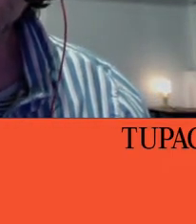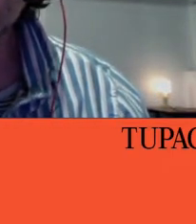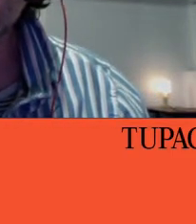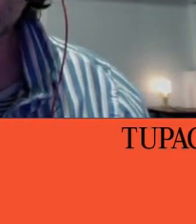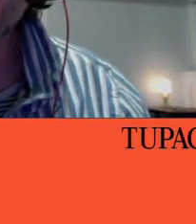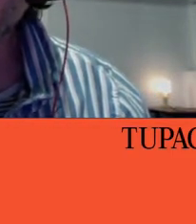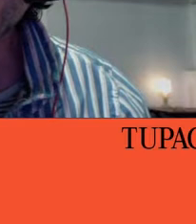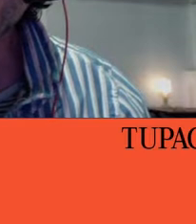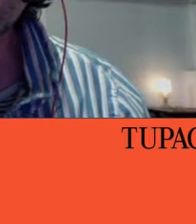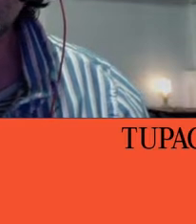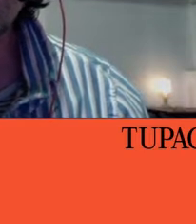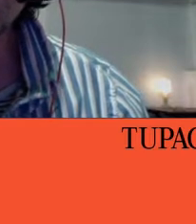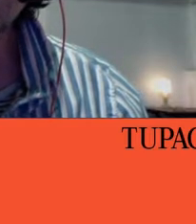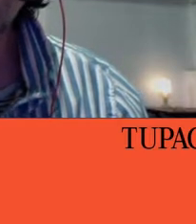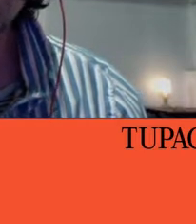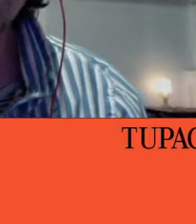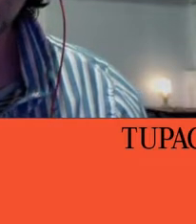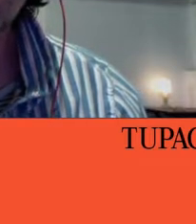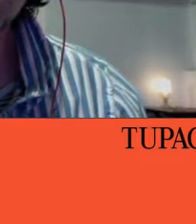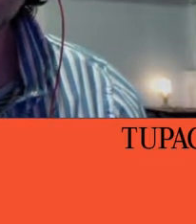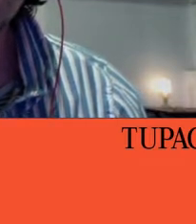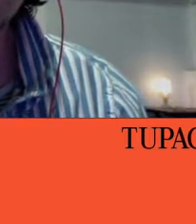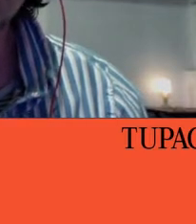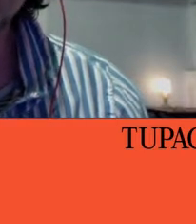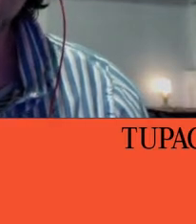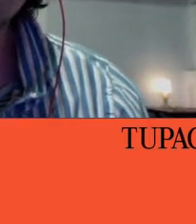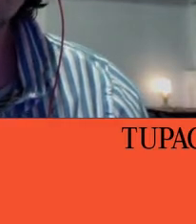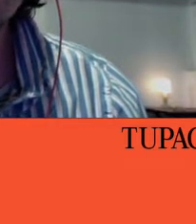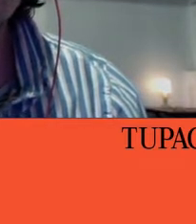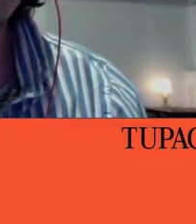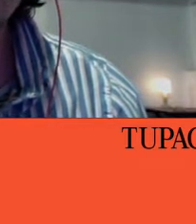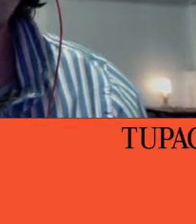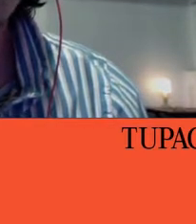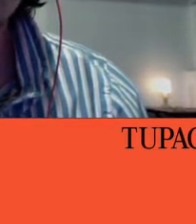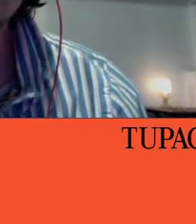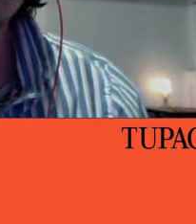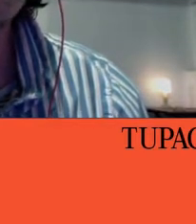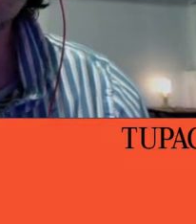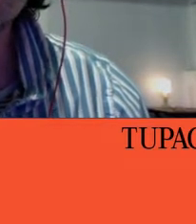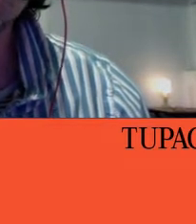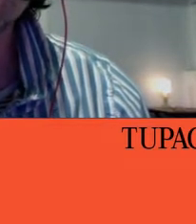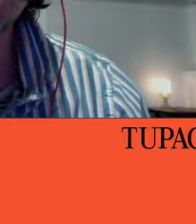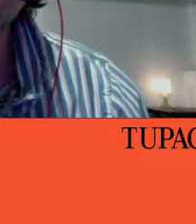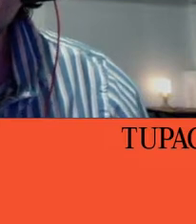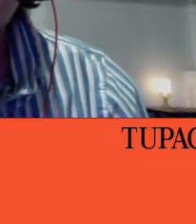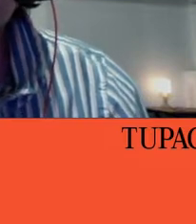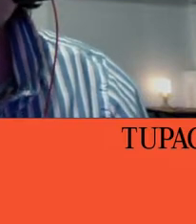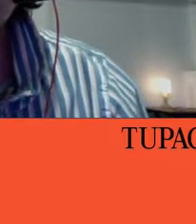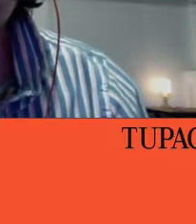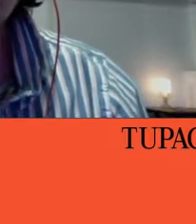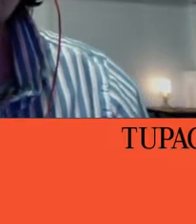This is a very interesting question because we are located in Colombia's Chocó department and the population in that department is